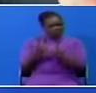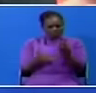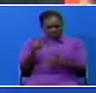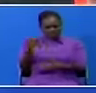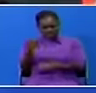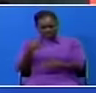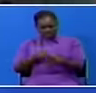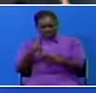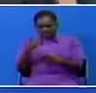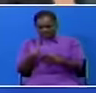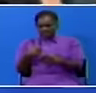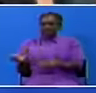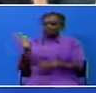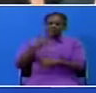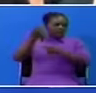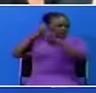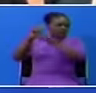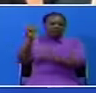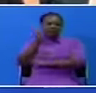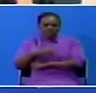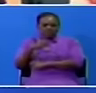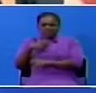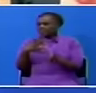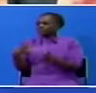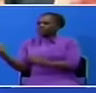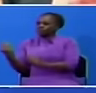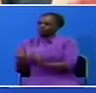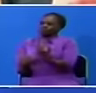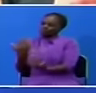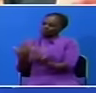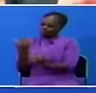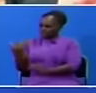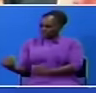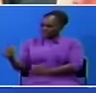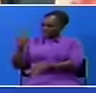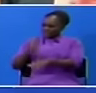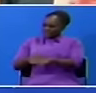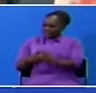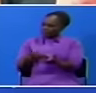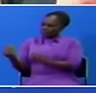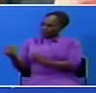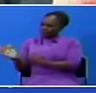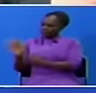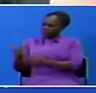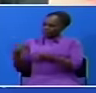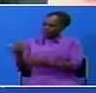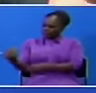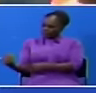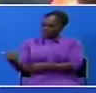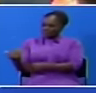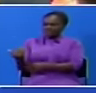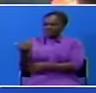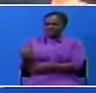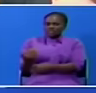lunch alafu urudi nikuje kumalizia. Na mimi nikaenda kupikia watoto lunch. Sasa kwenda kupelekea watoto lunch kurudi niliacha watu